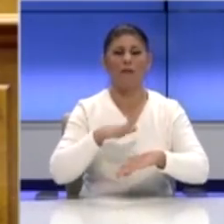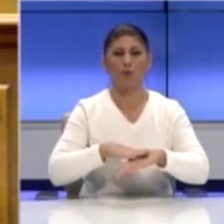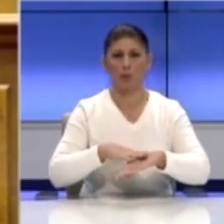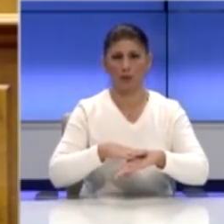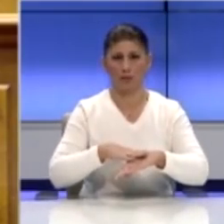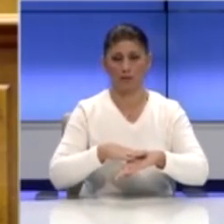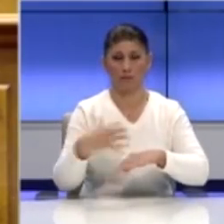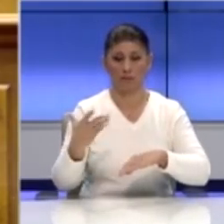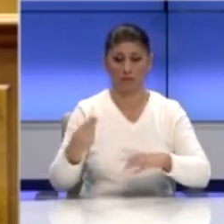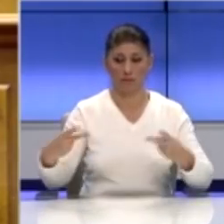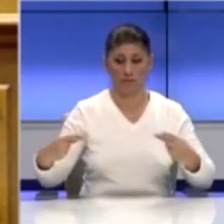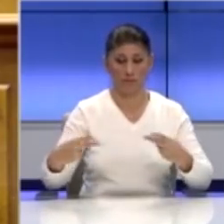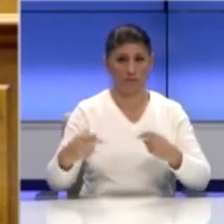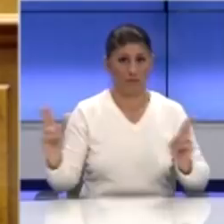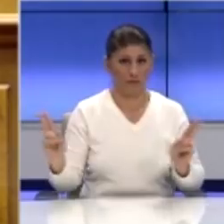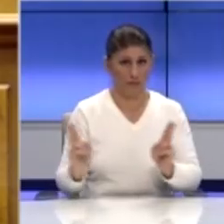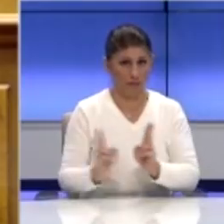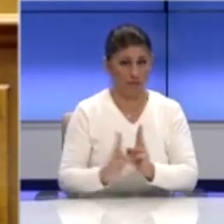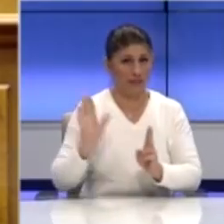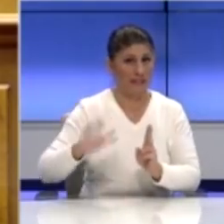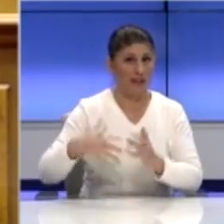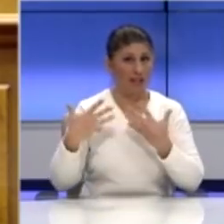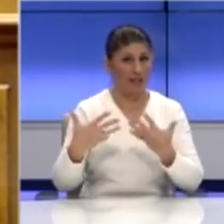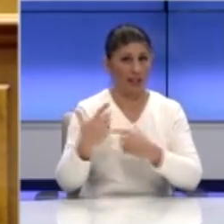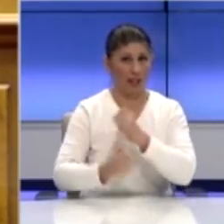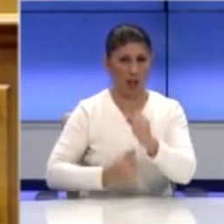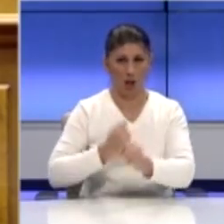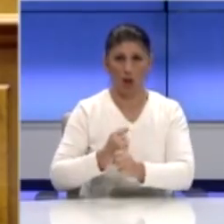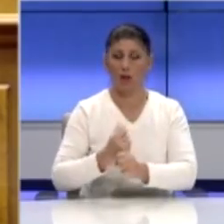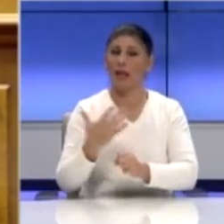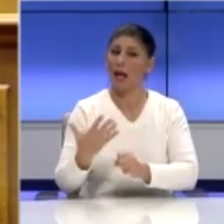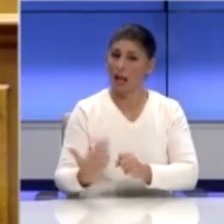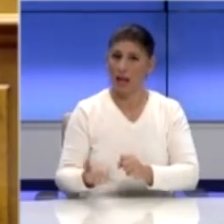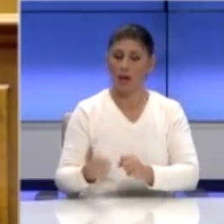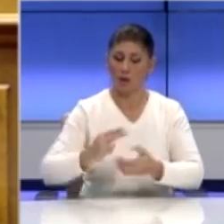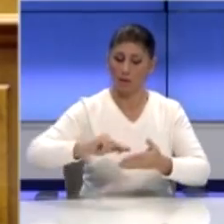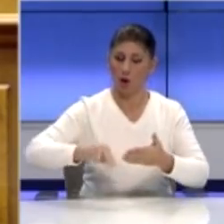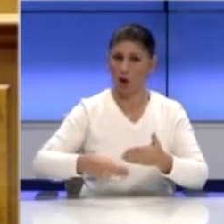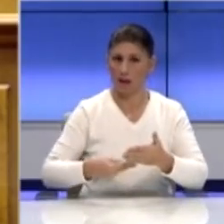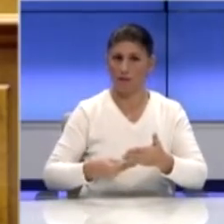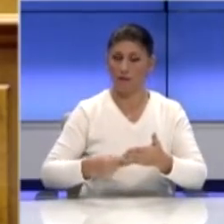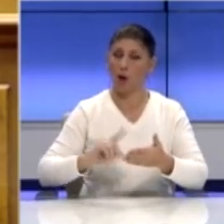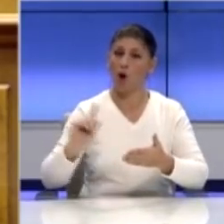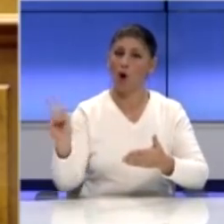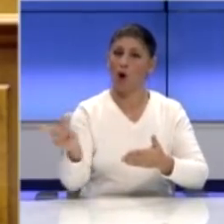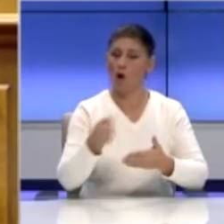Οι δραστικές περικοπές που έγιναν την τελευταία δεκαετία έχουν την υπογραφή